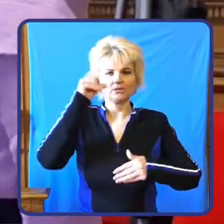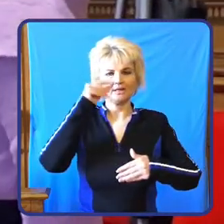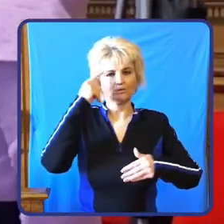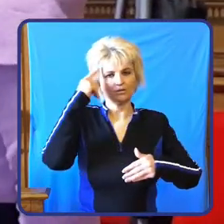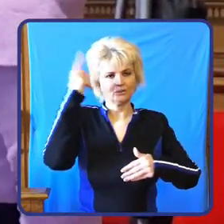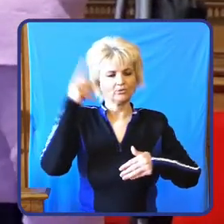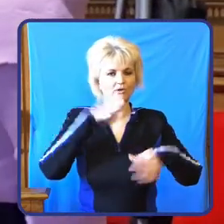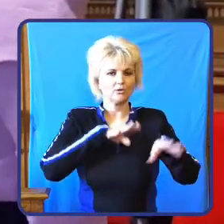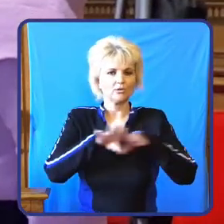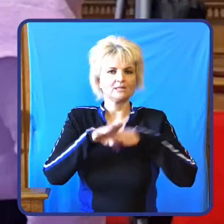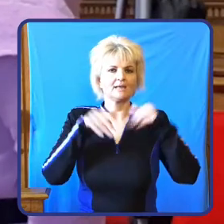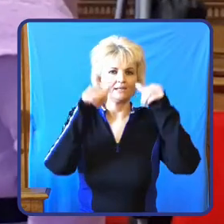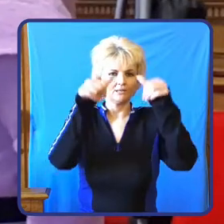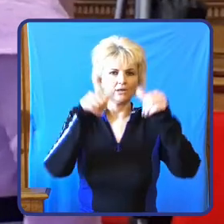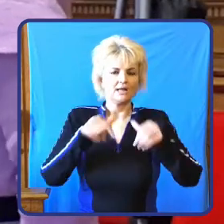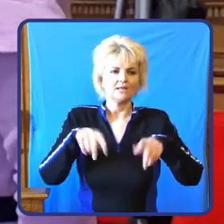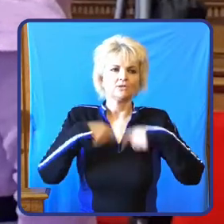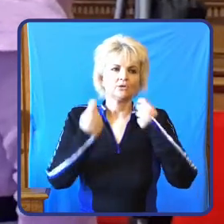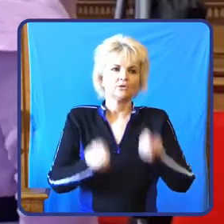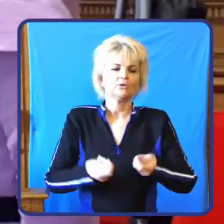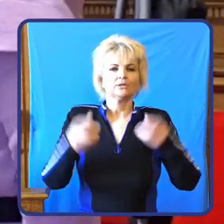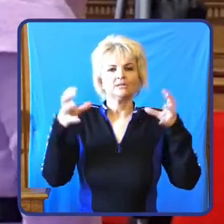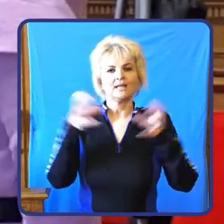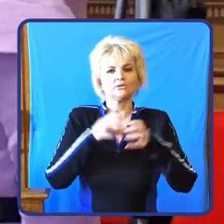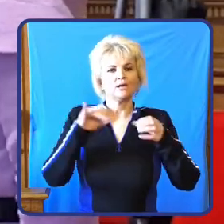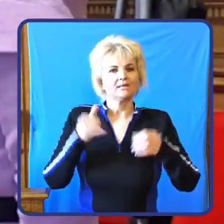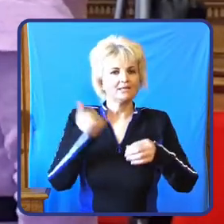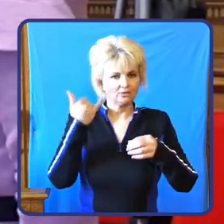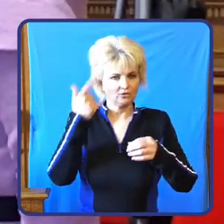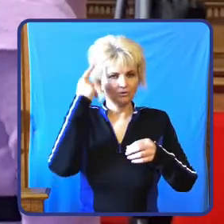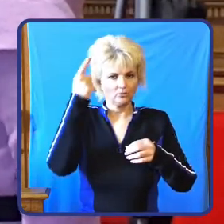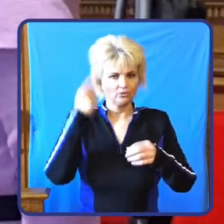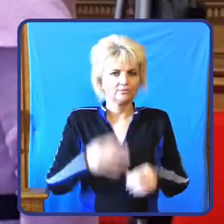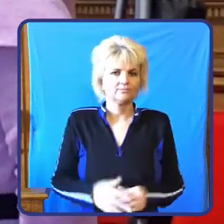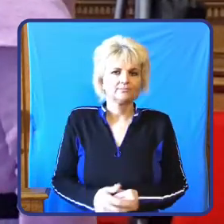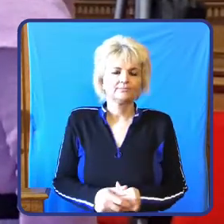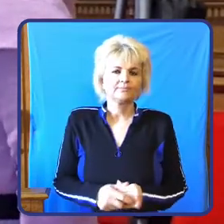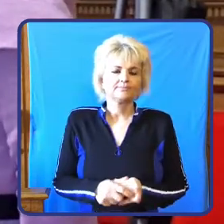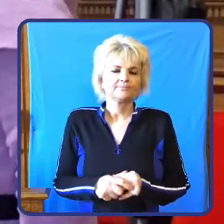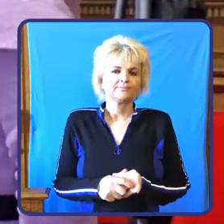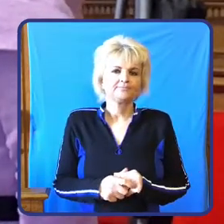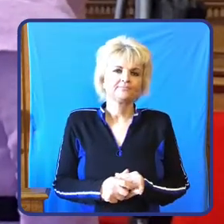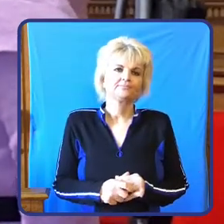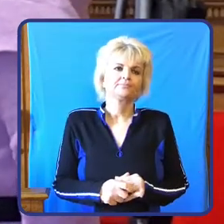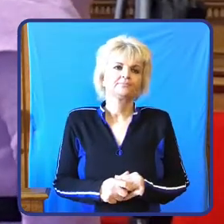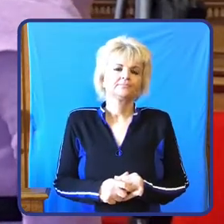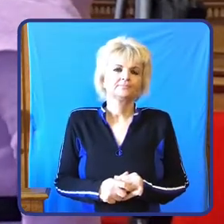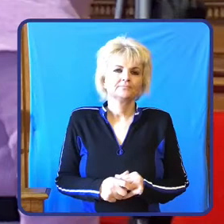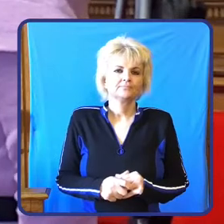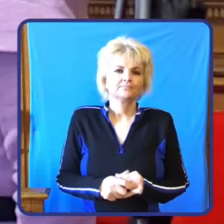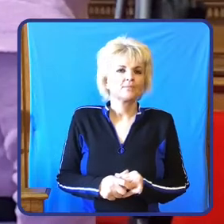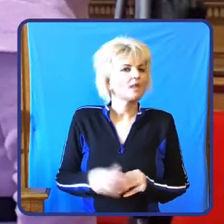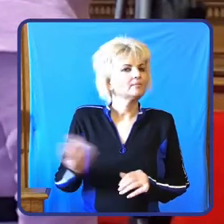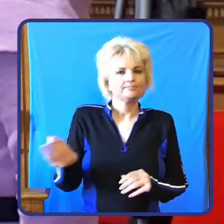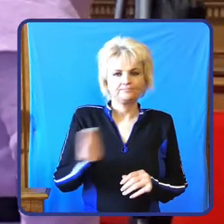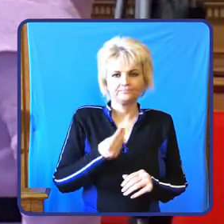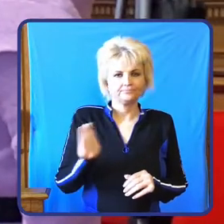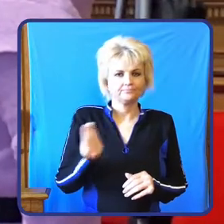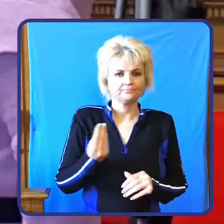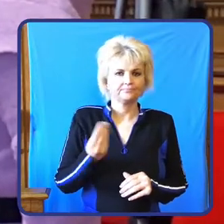mint ahogy a közlekedési tanácsadó testület ülése előtt is volt ez a kérés. Többek között azért, mert